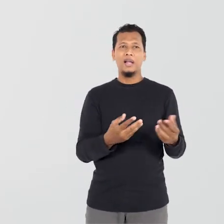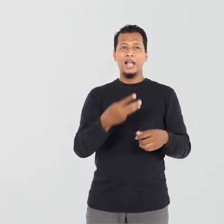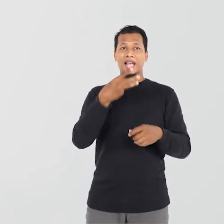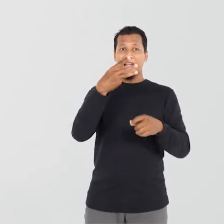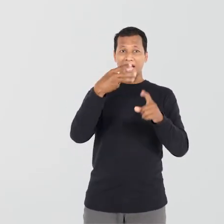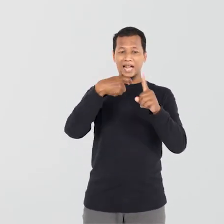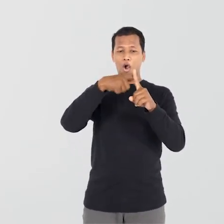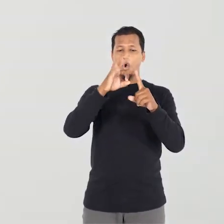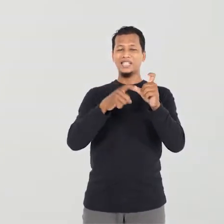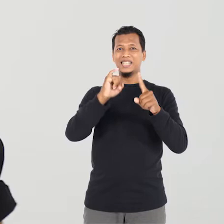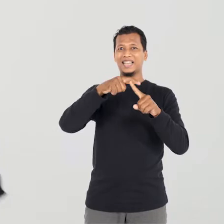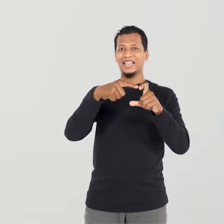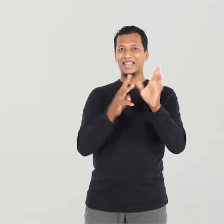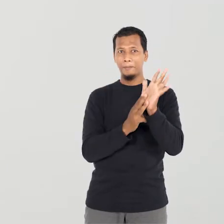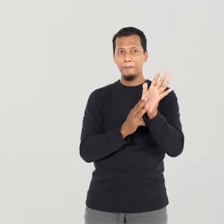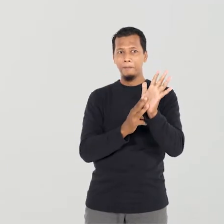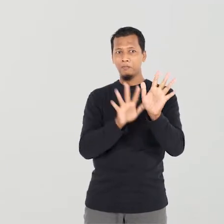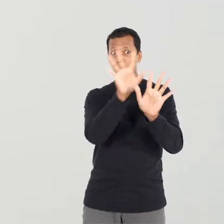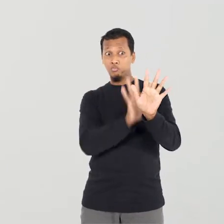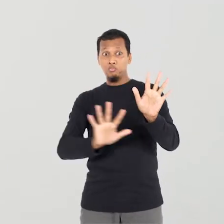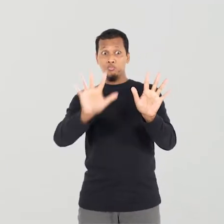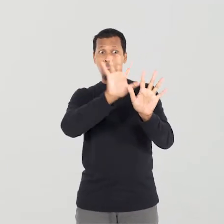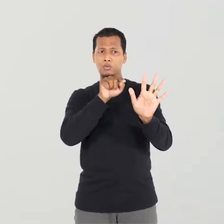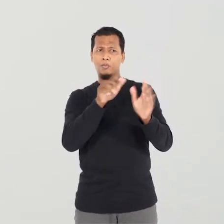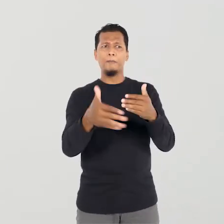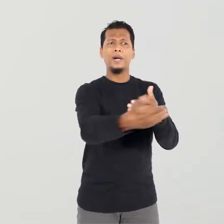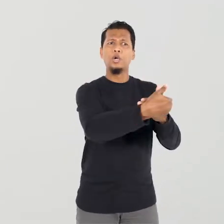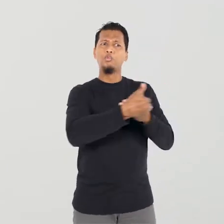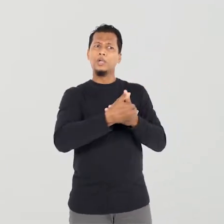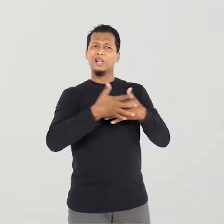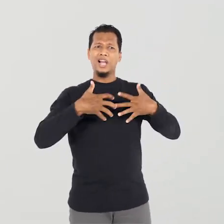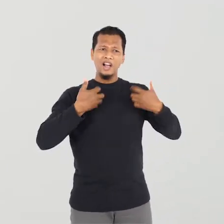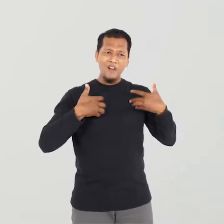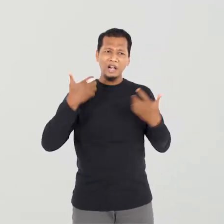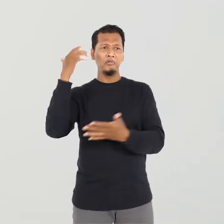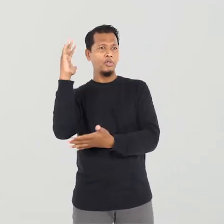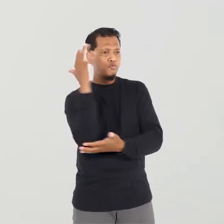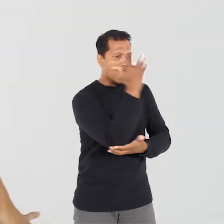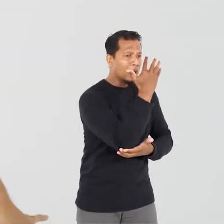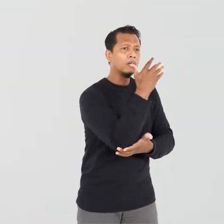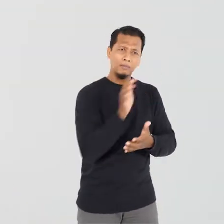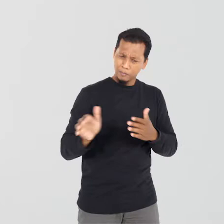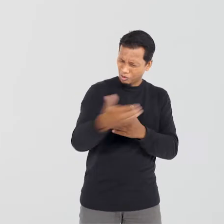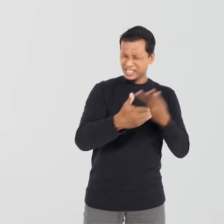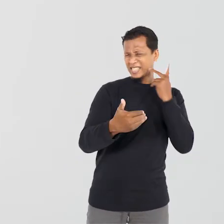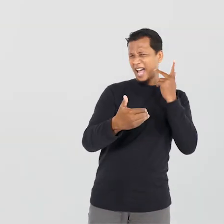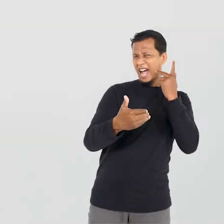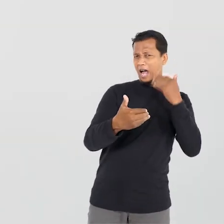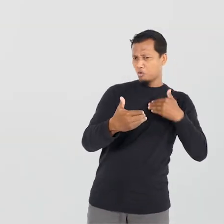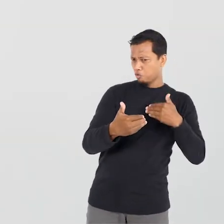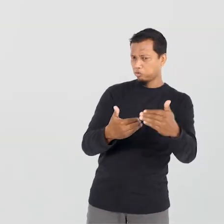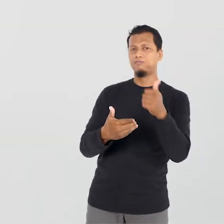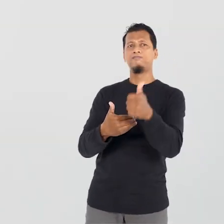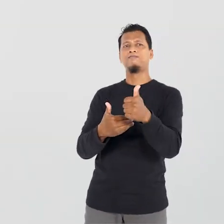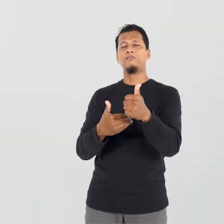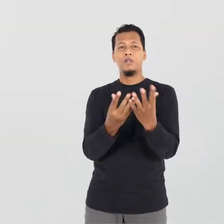apa? Untuk menjaga ekosistem. Taman Nasional itu perlindungan terakhir buat satwa-satwa dan juga flora fauna di sana. Oh, wow. Taman